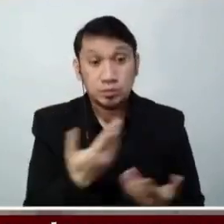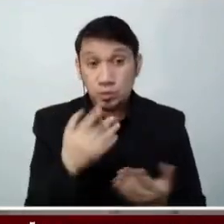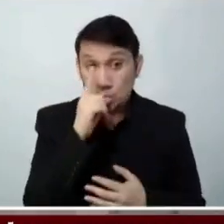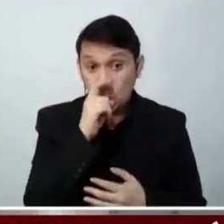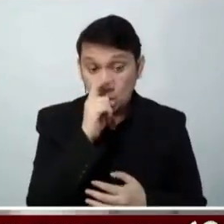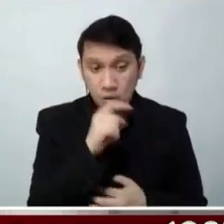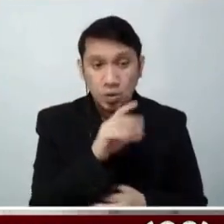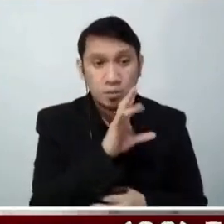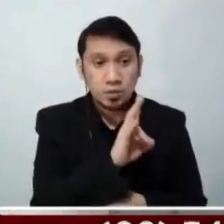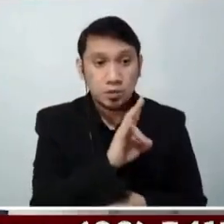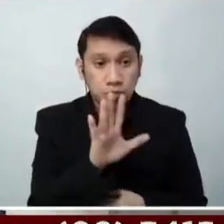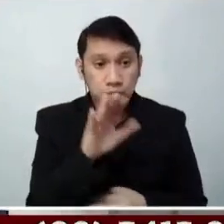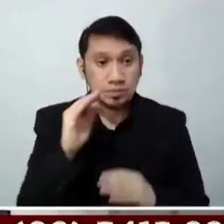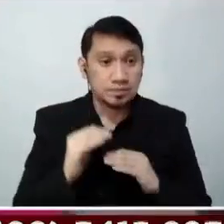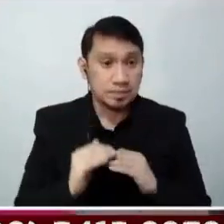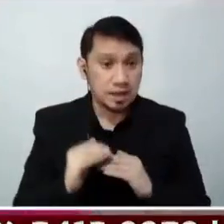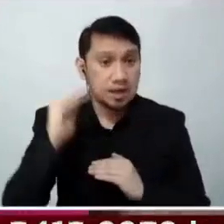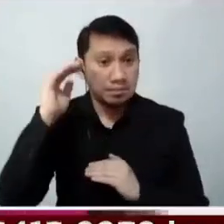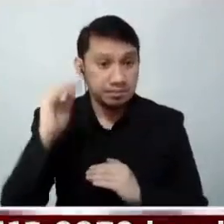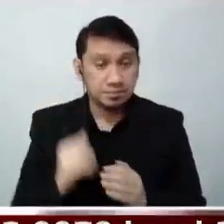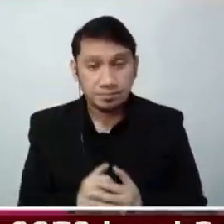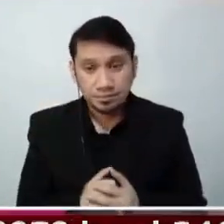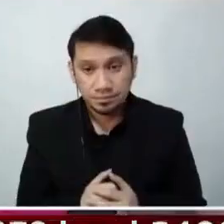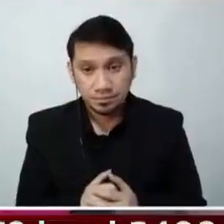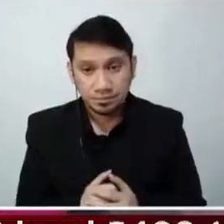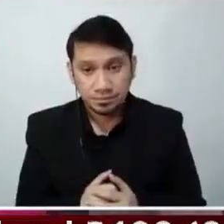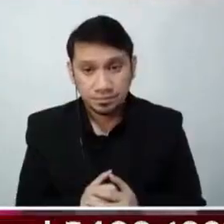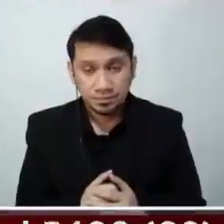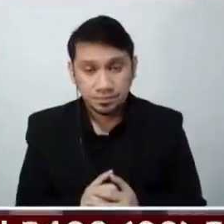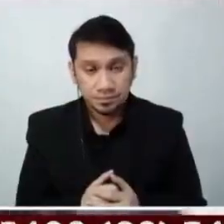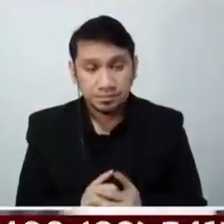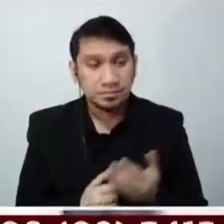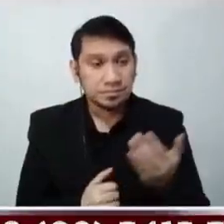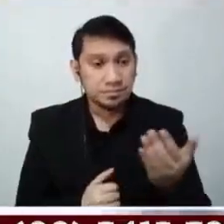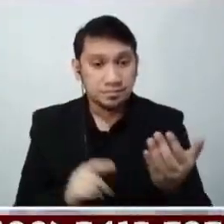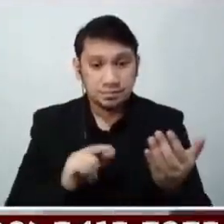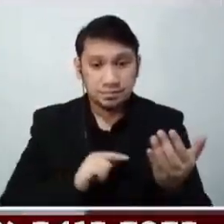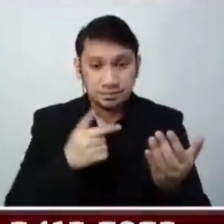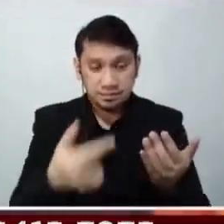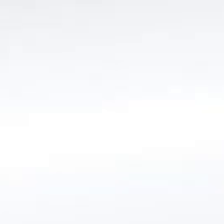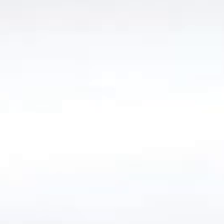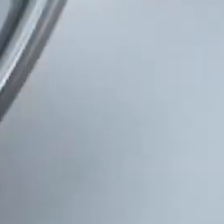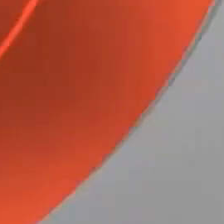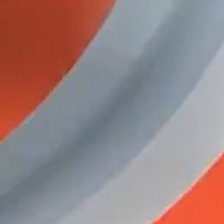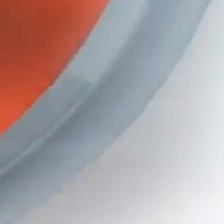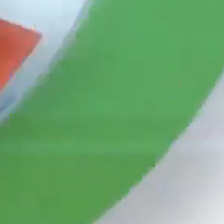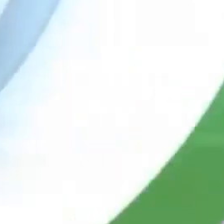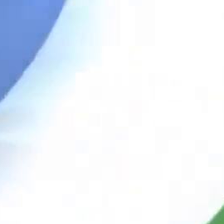75 pataas. Willard Cheng, ABS-CBN News.